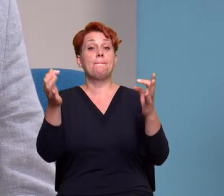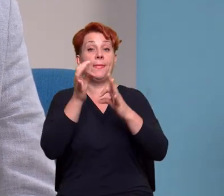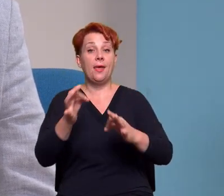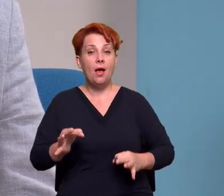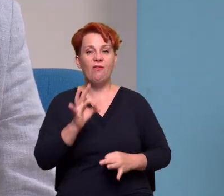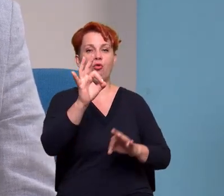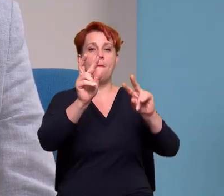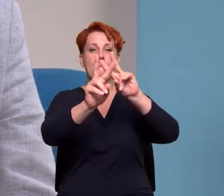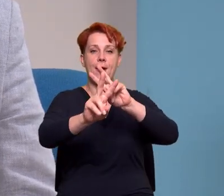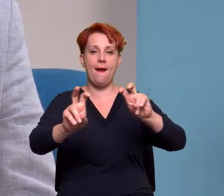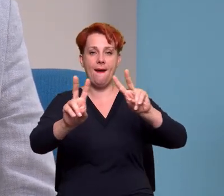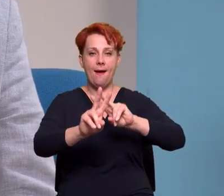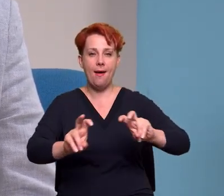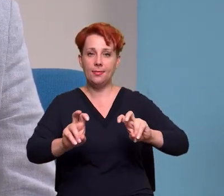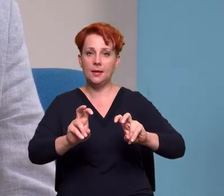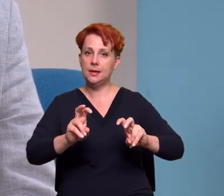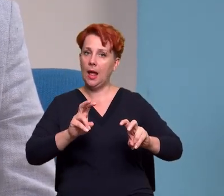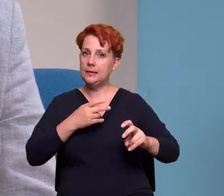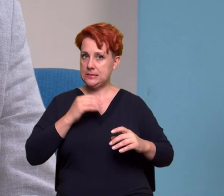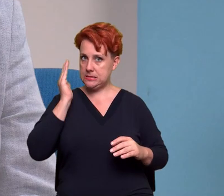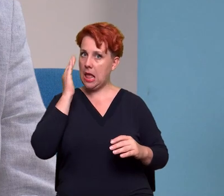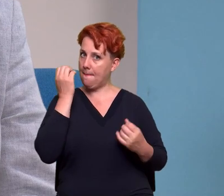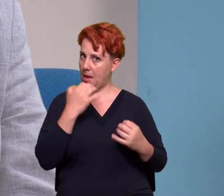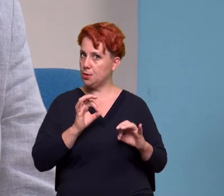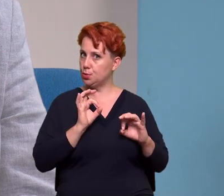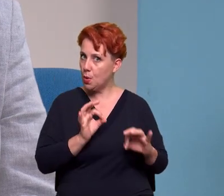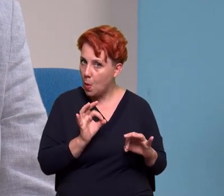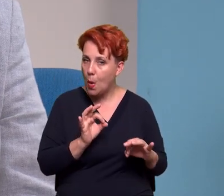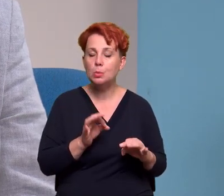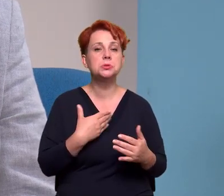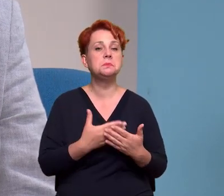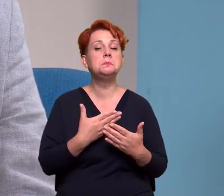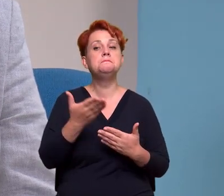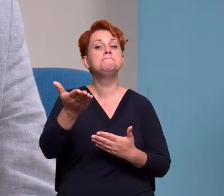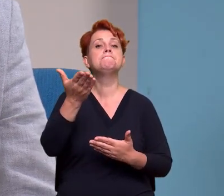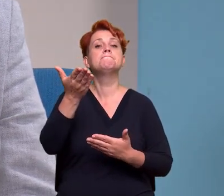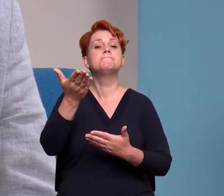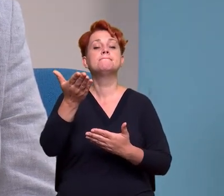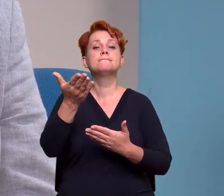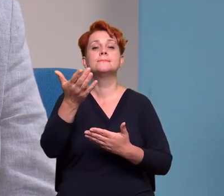której badania są bardzo mi bliskie, dlatego że zajmuje się